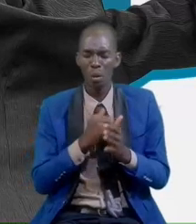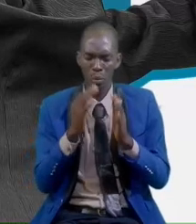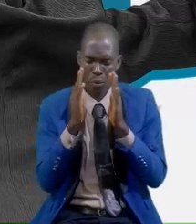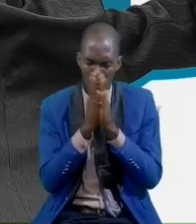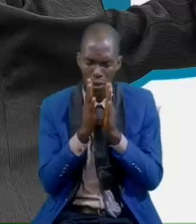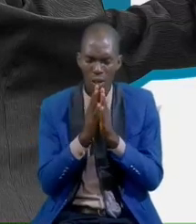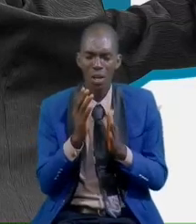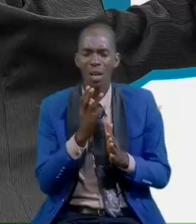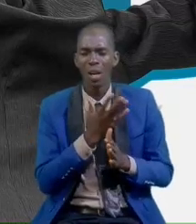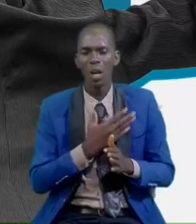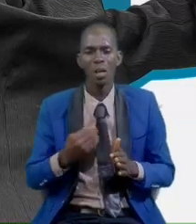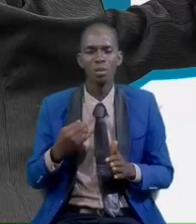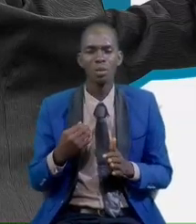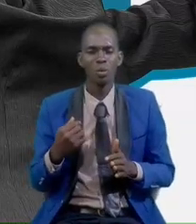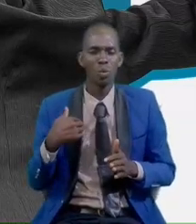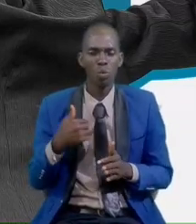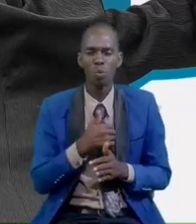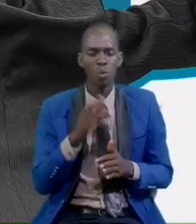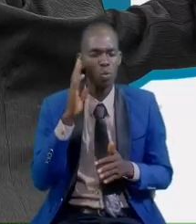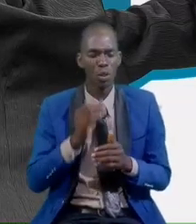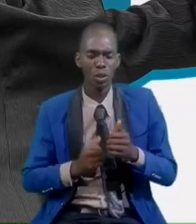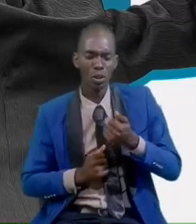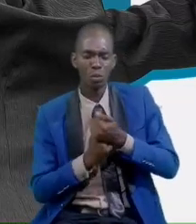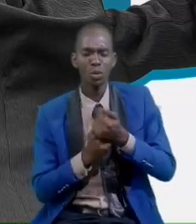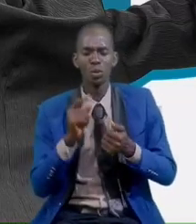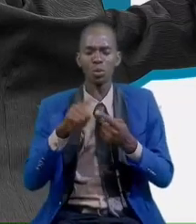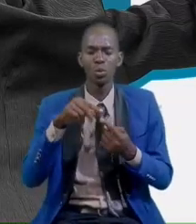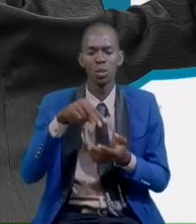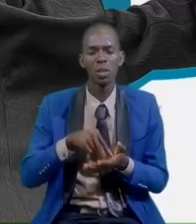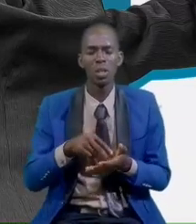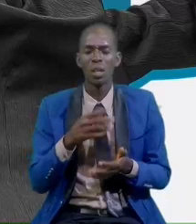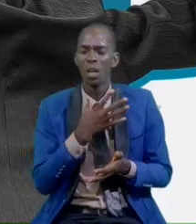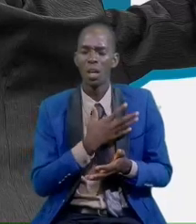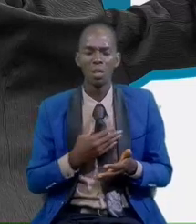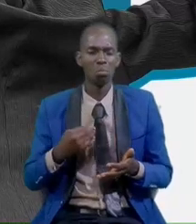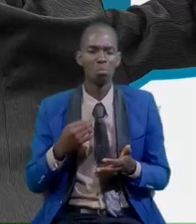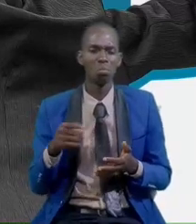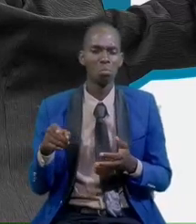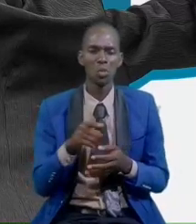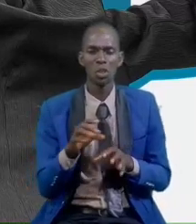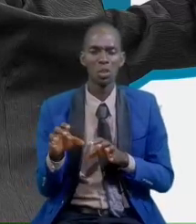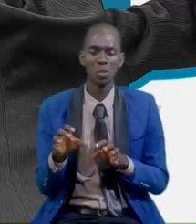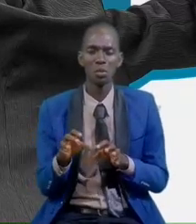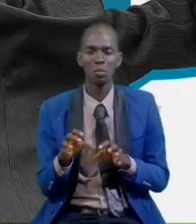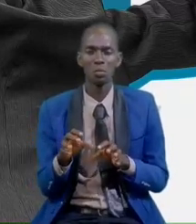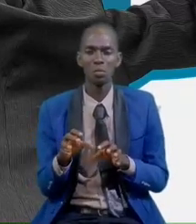Nous voulons continuer à vous aider, à prier pour vous, à tenir et à jouir de cette liberté.